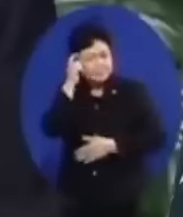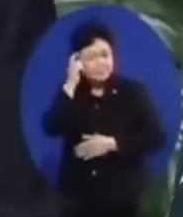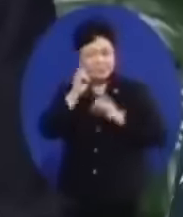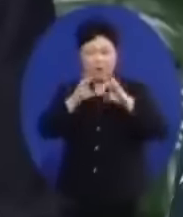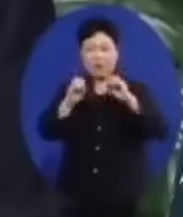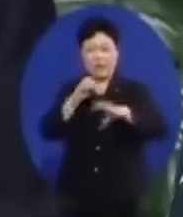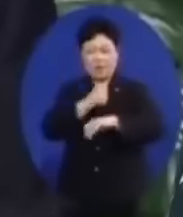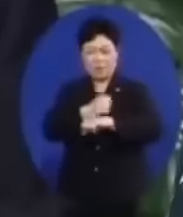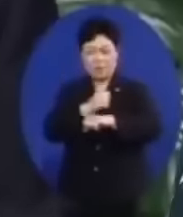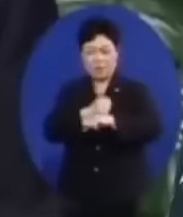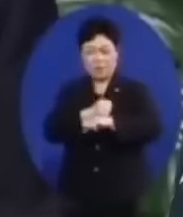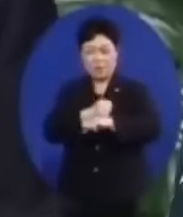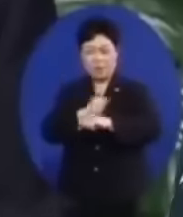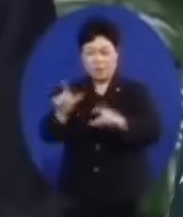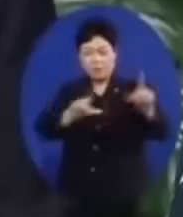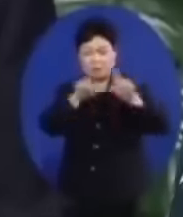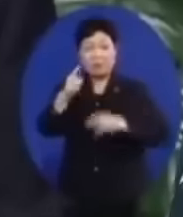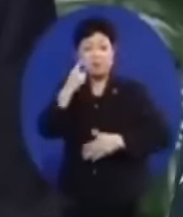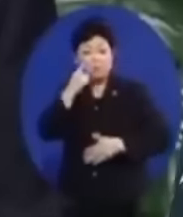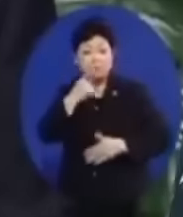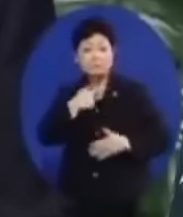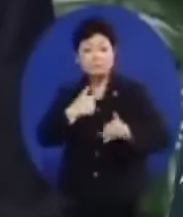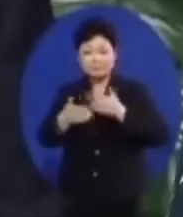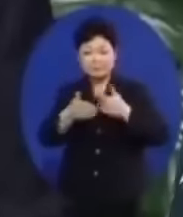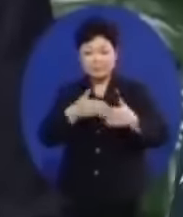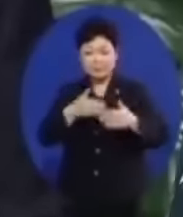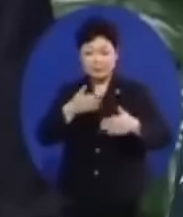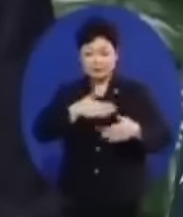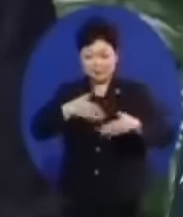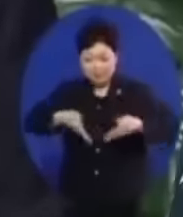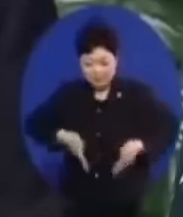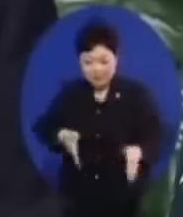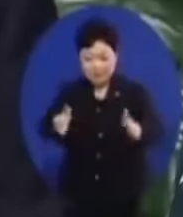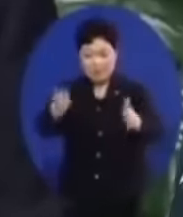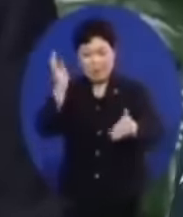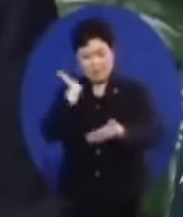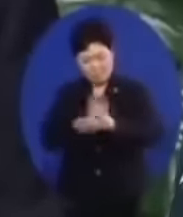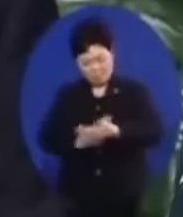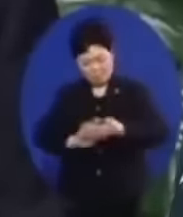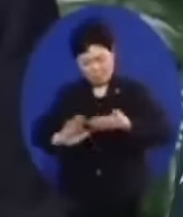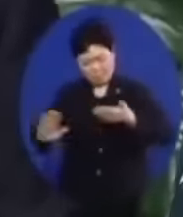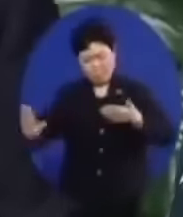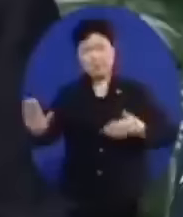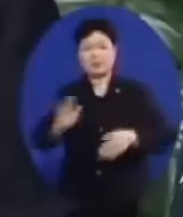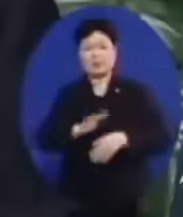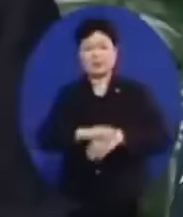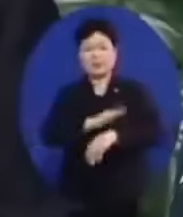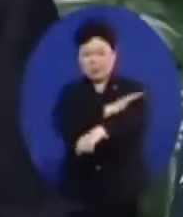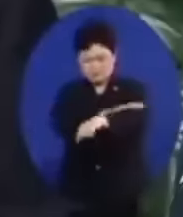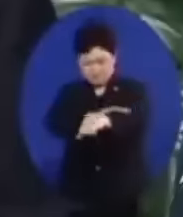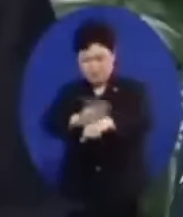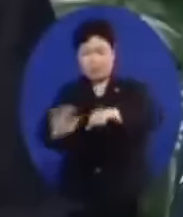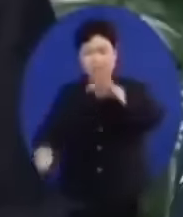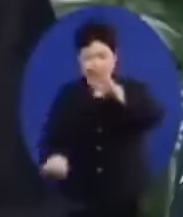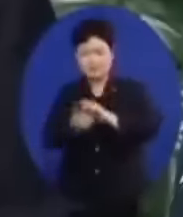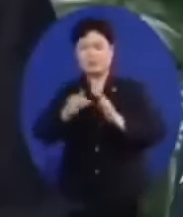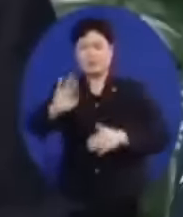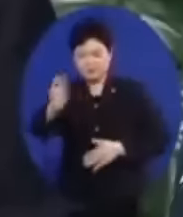전하고 살아와 보니까 내 길이 평탄하며 형통하게 됩디다.